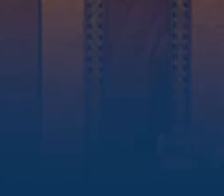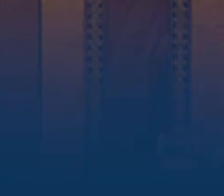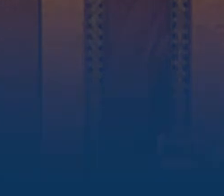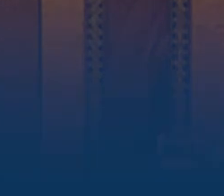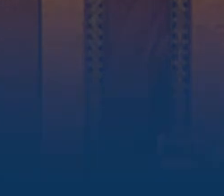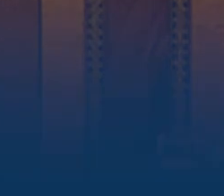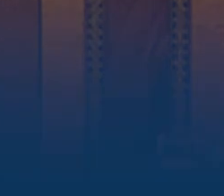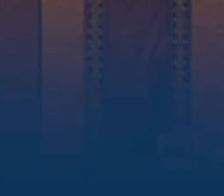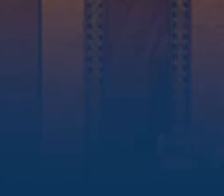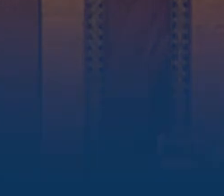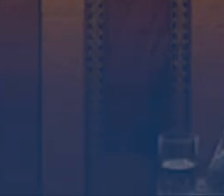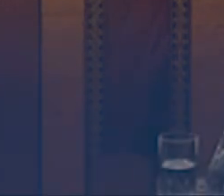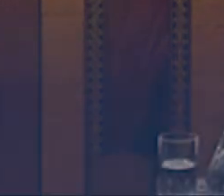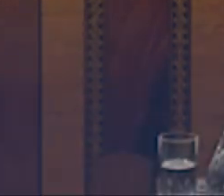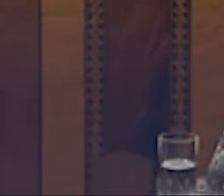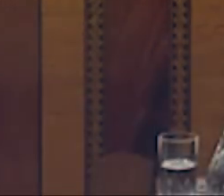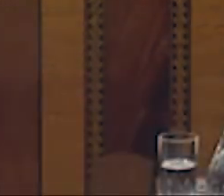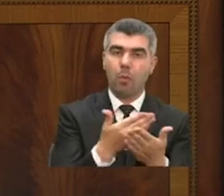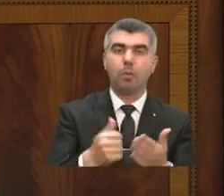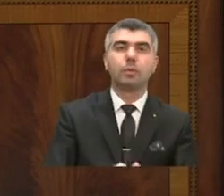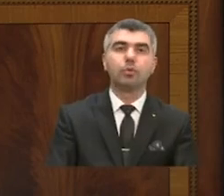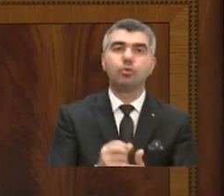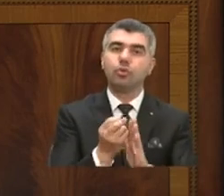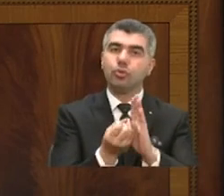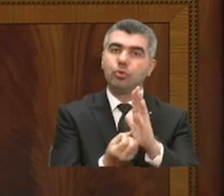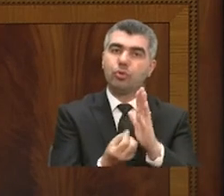الجودة ديالها، سيتم إحداث